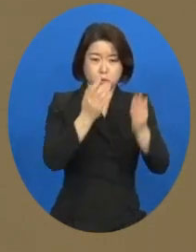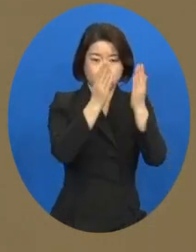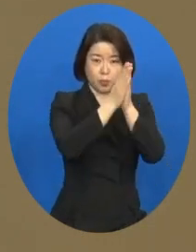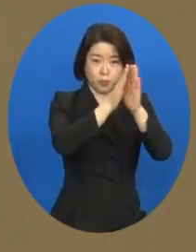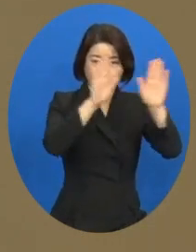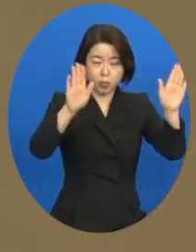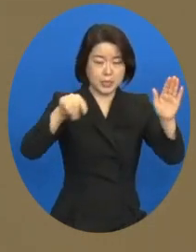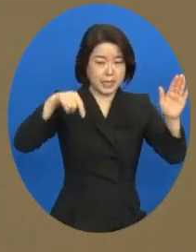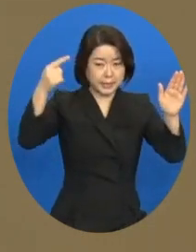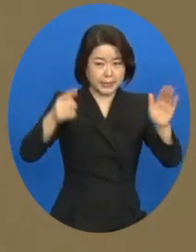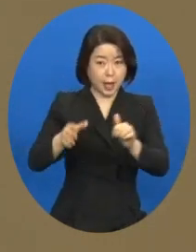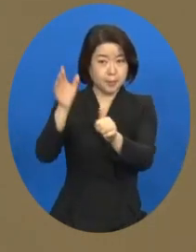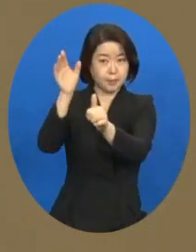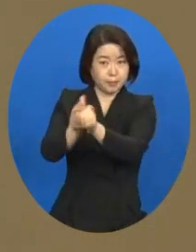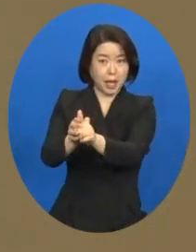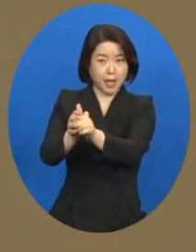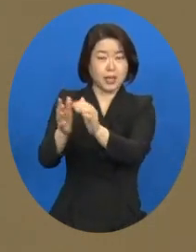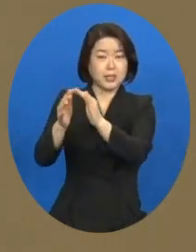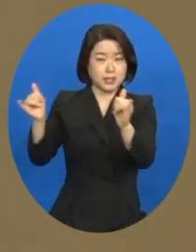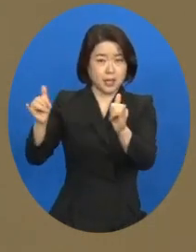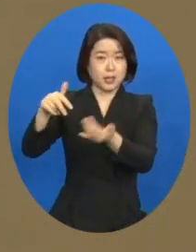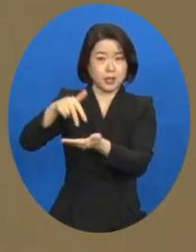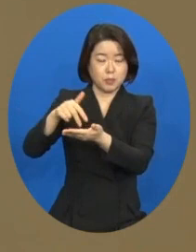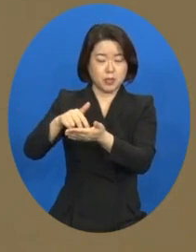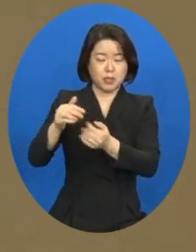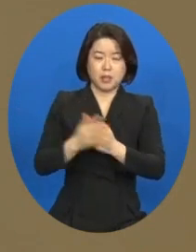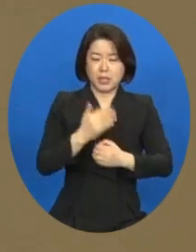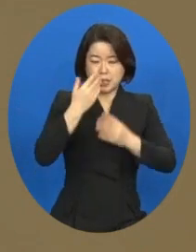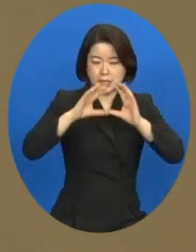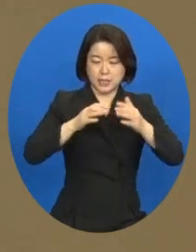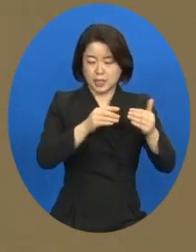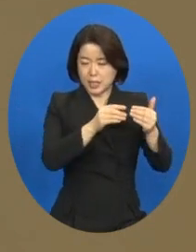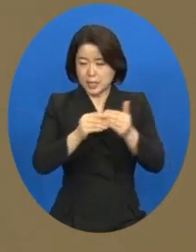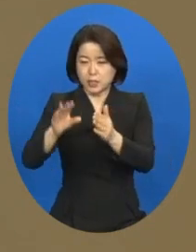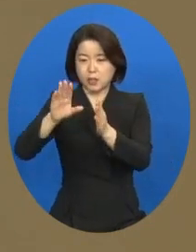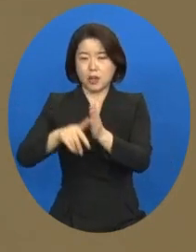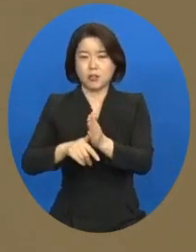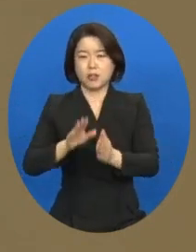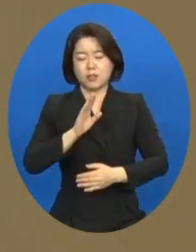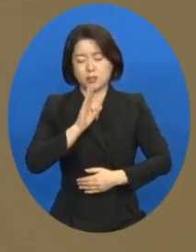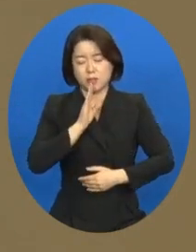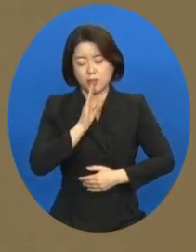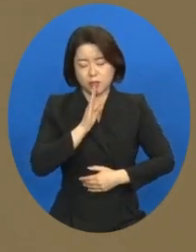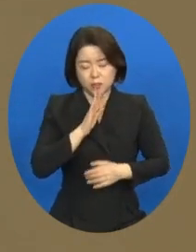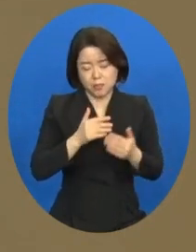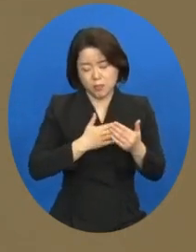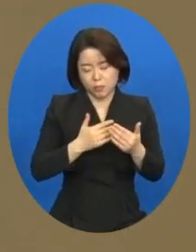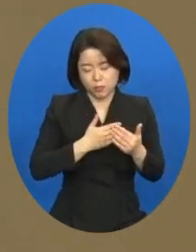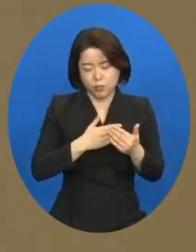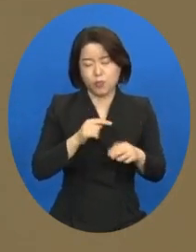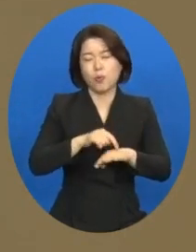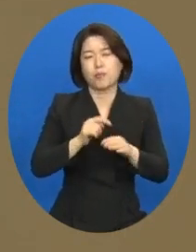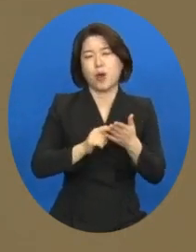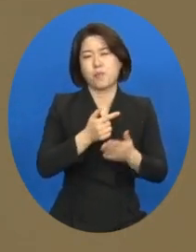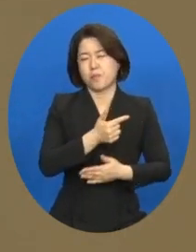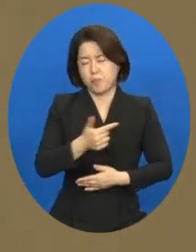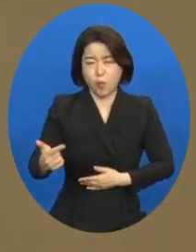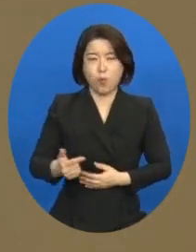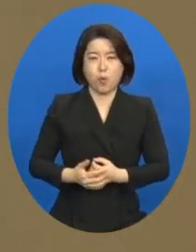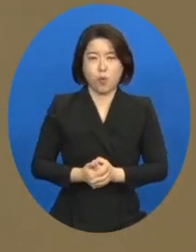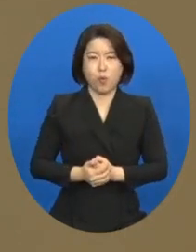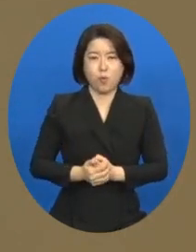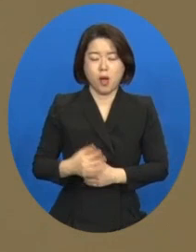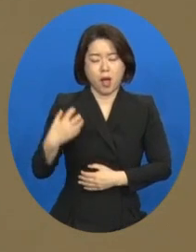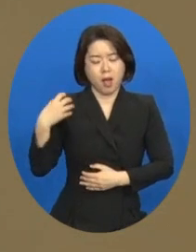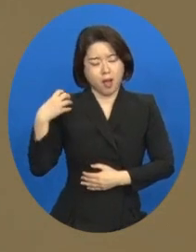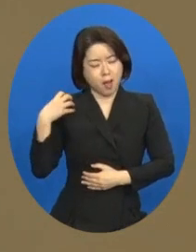후계자로 이스라엘을 이끌어 가야 될 때 너무너무 두려웠다고 그랬어요. 너무 두려웠어요.